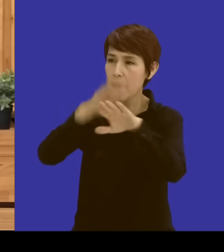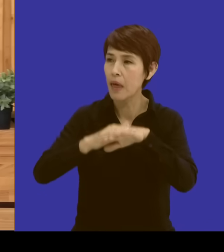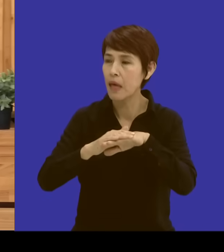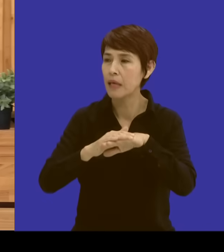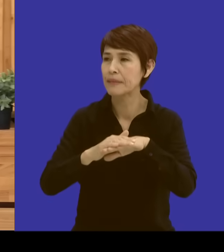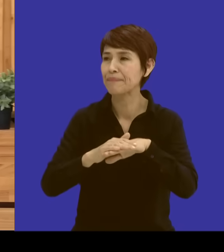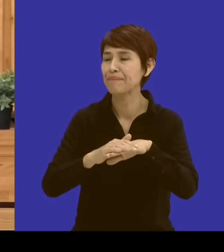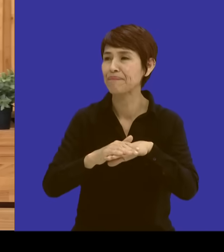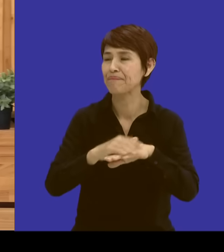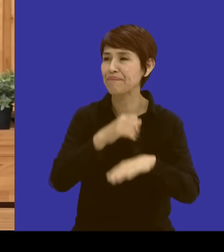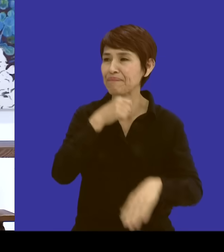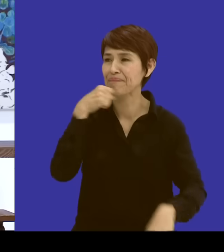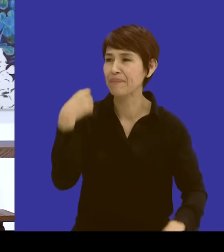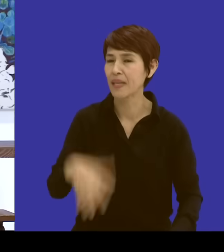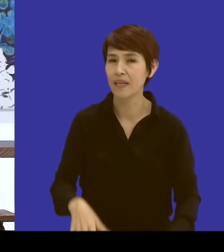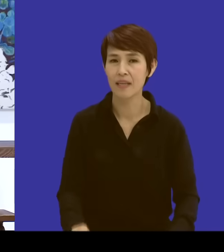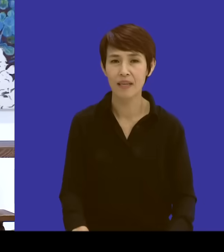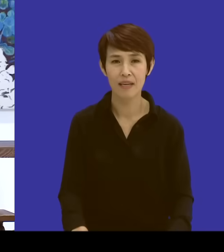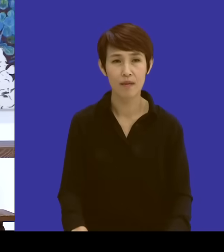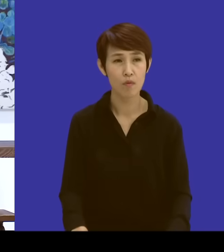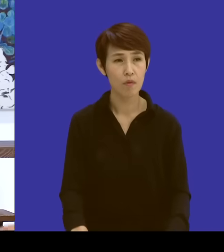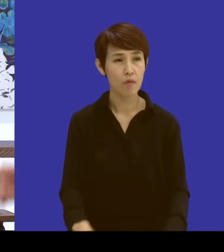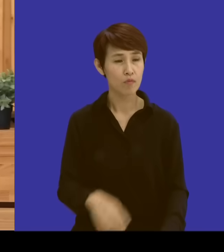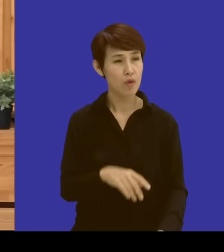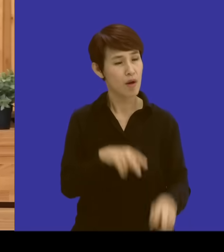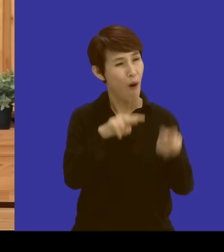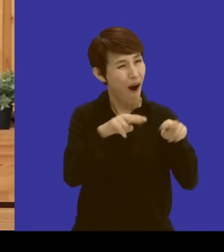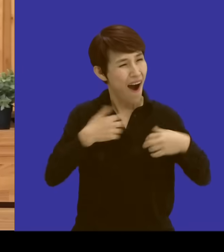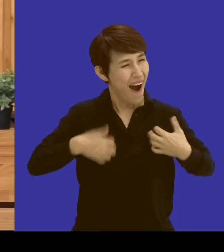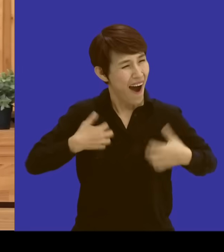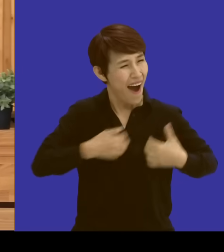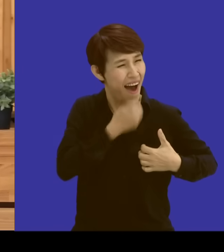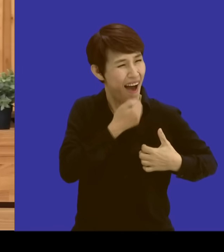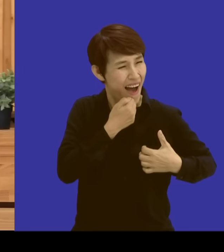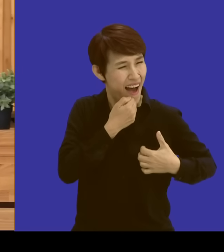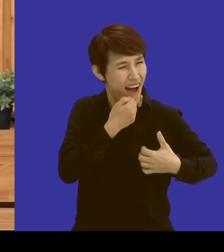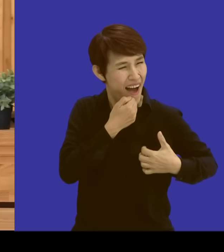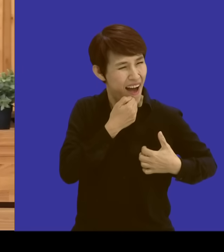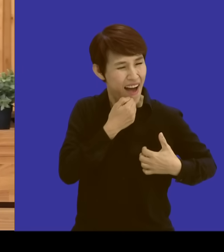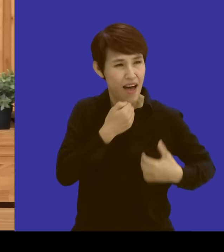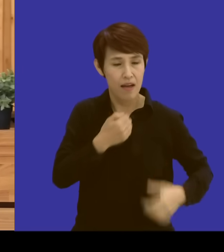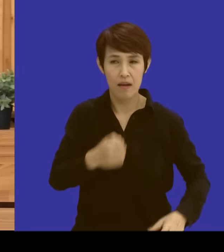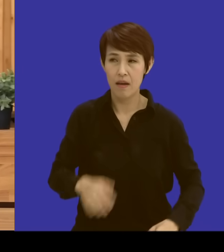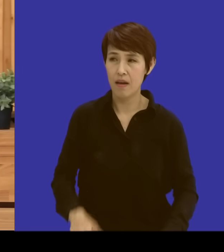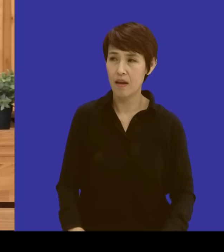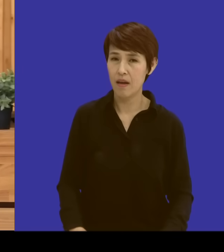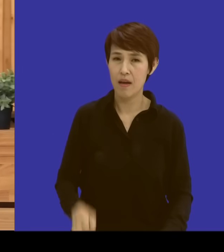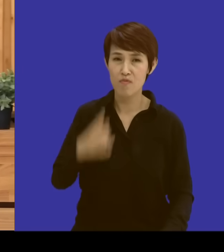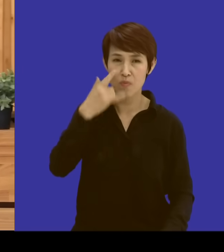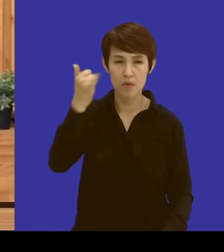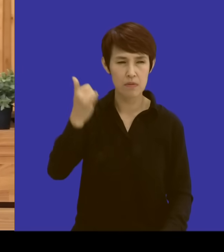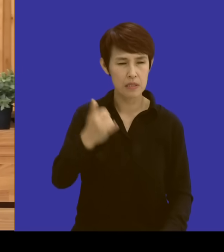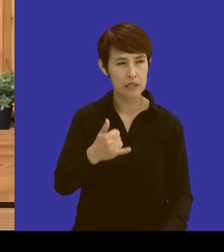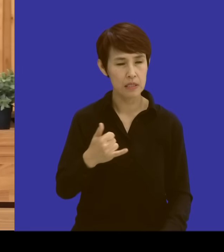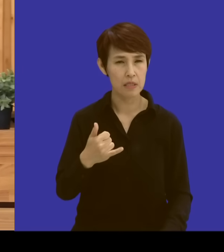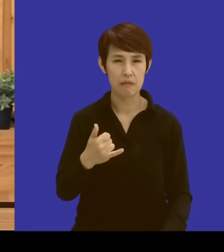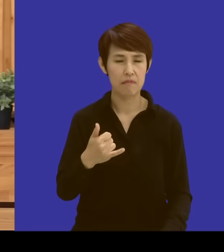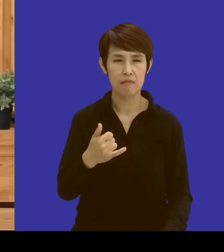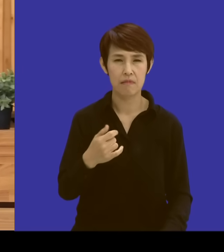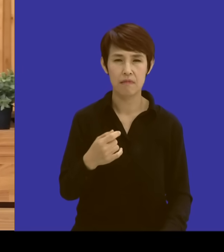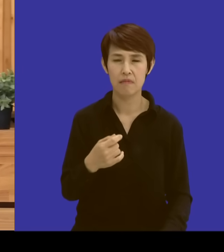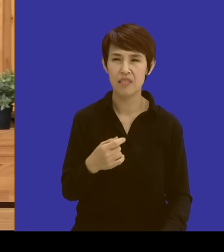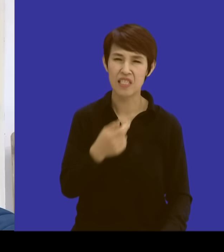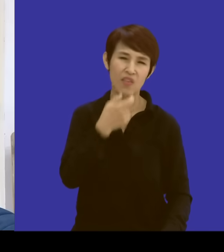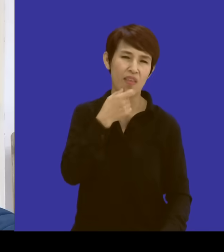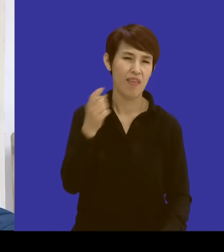되게 재밌어하는 그거를 되게 싫어하시더라고요. 아, 진짜? 내가 크게 웃으면 싫어하셔. 그러니까 내가 무언가 하면 우리가 아이들이 TV를 보면서 깔깔거리는